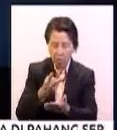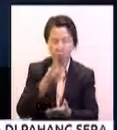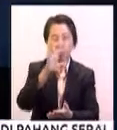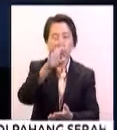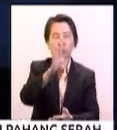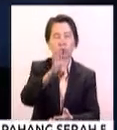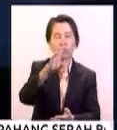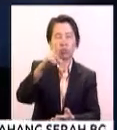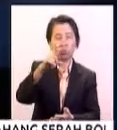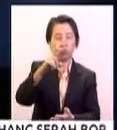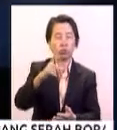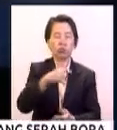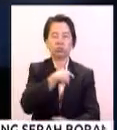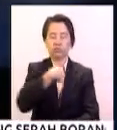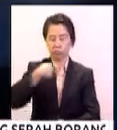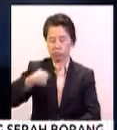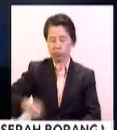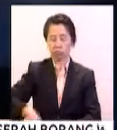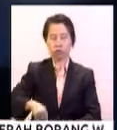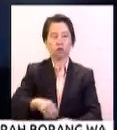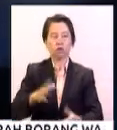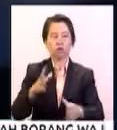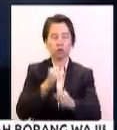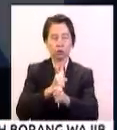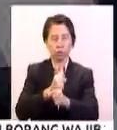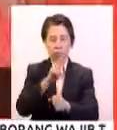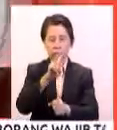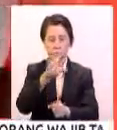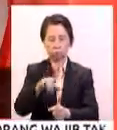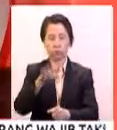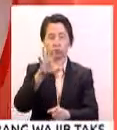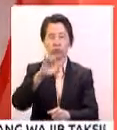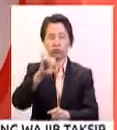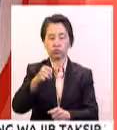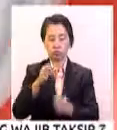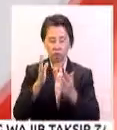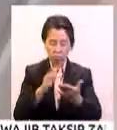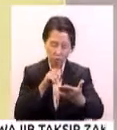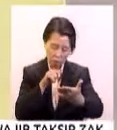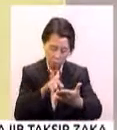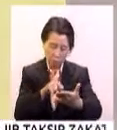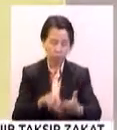bulan itu tular di China dengan pencecah 2.5 juta tontonan.